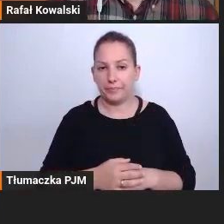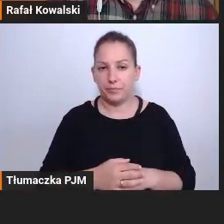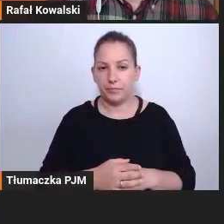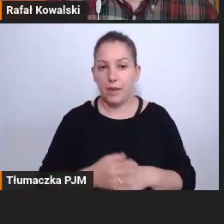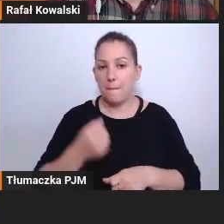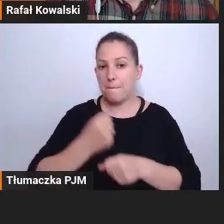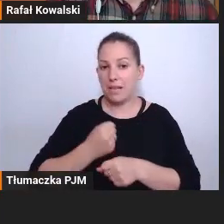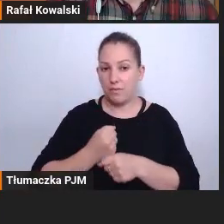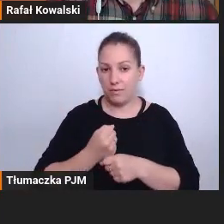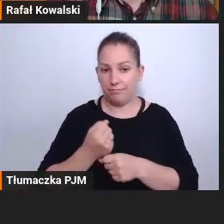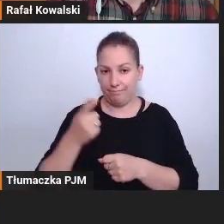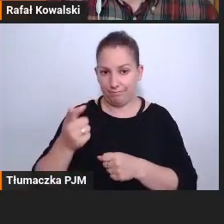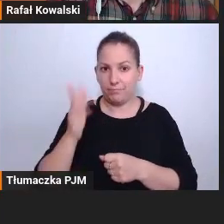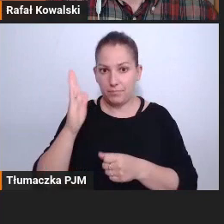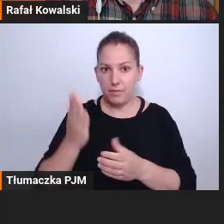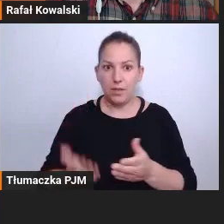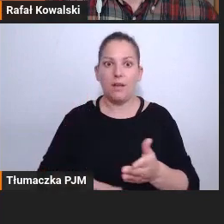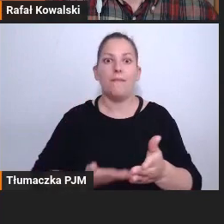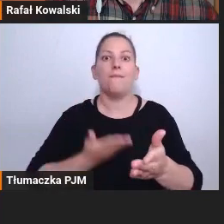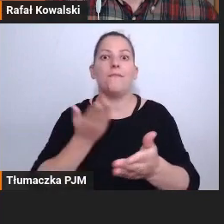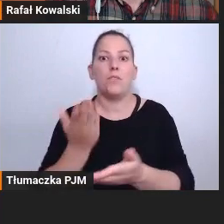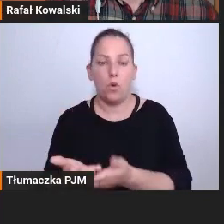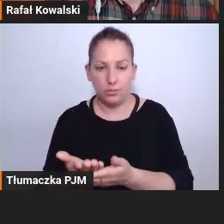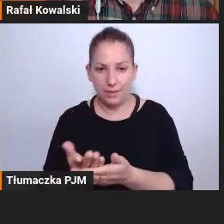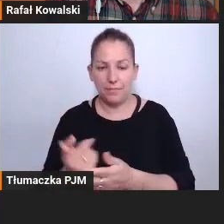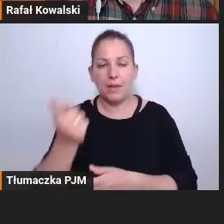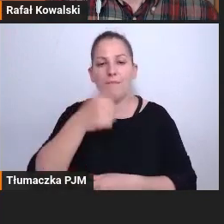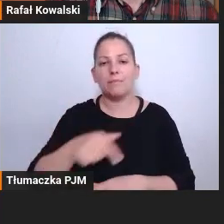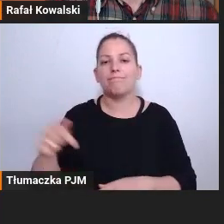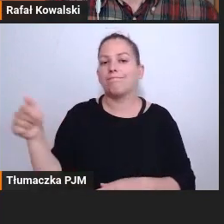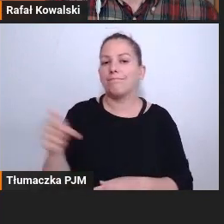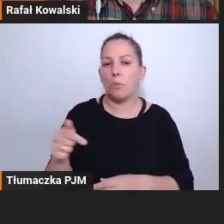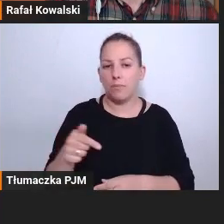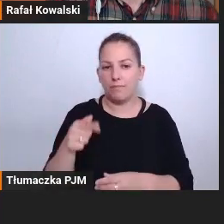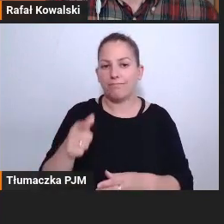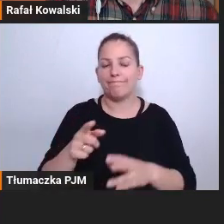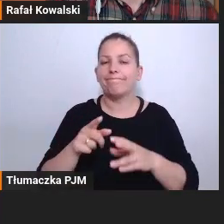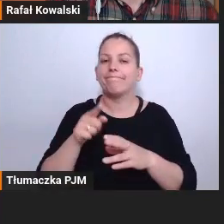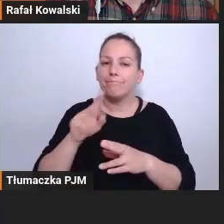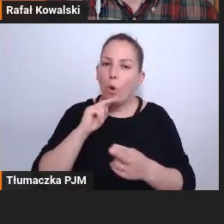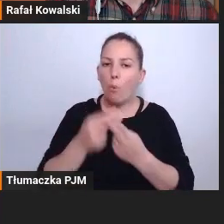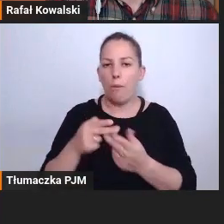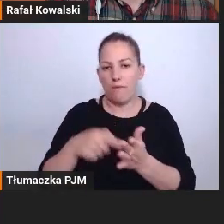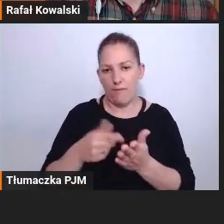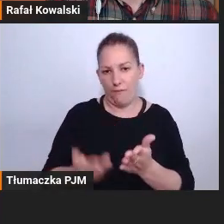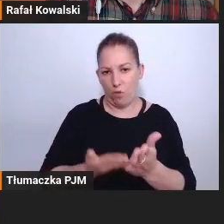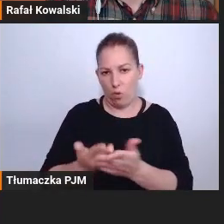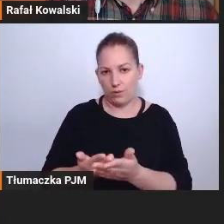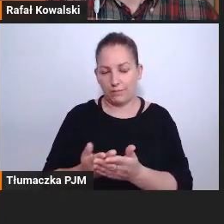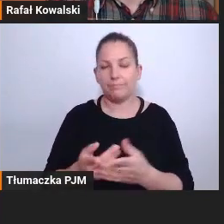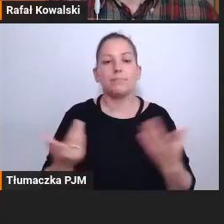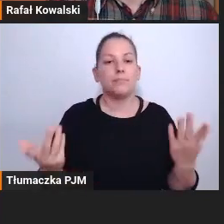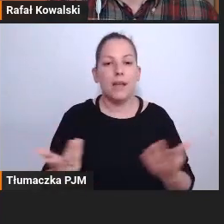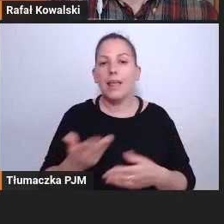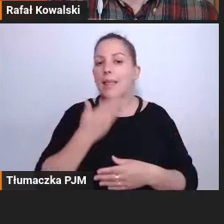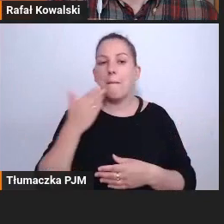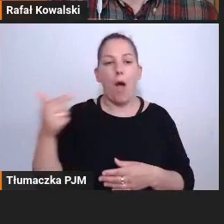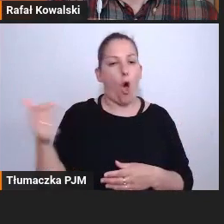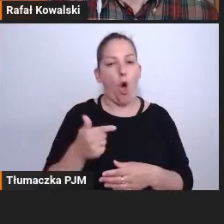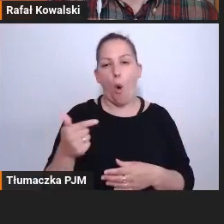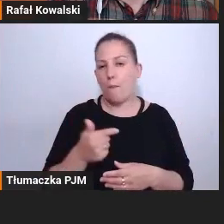pracownik wystąpi do was z takim wnioskiem, to wy jesteście zobowiązani taki wniosek rozpatrzeć. To znaczy, tak jak powiedziałam, nie macie